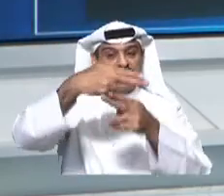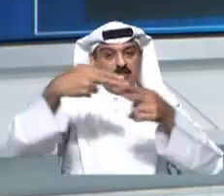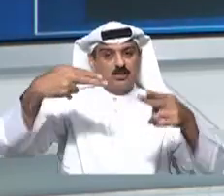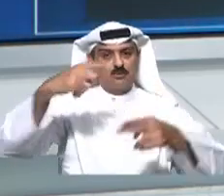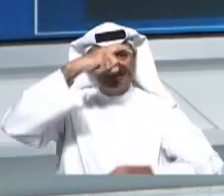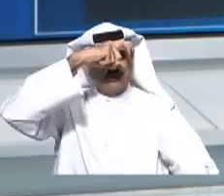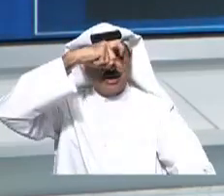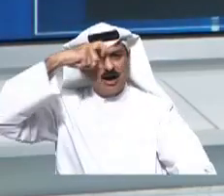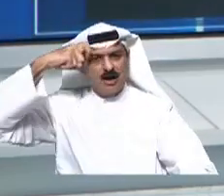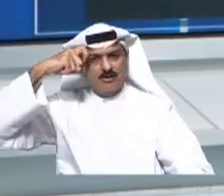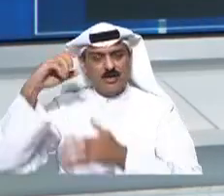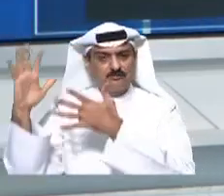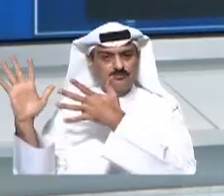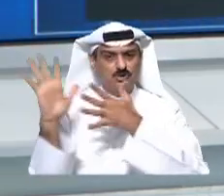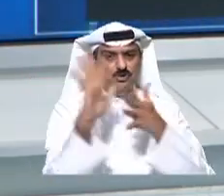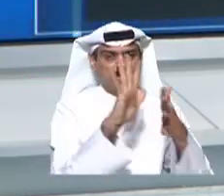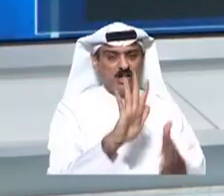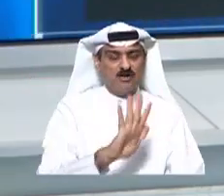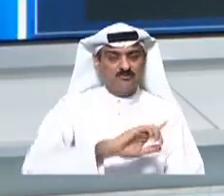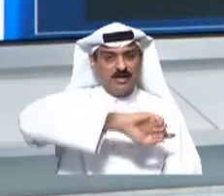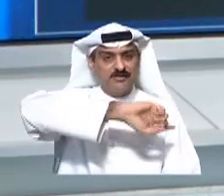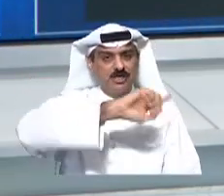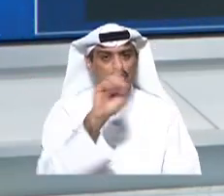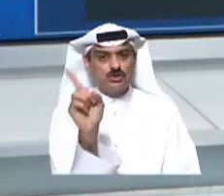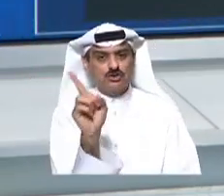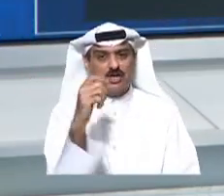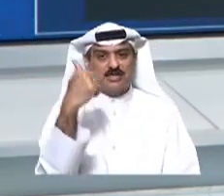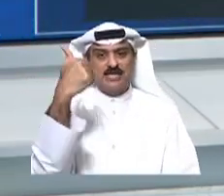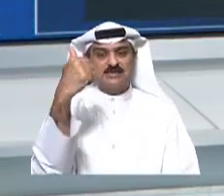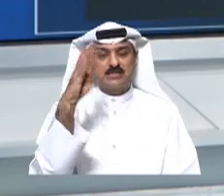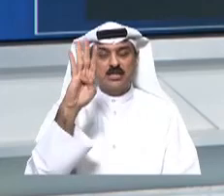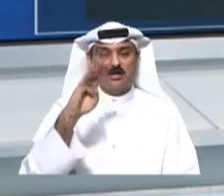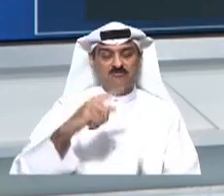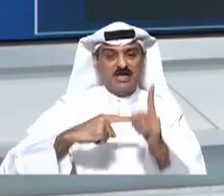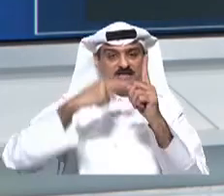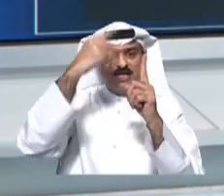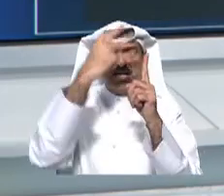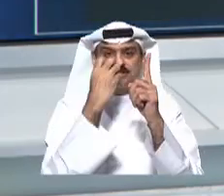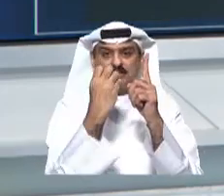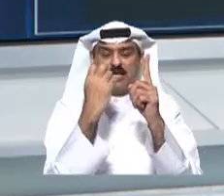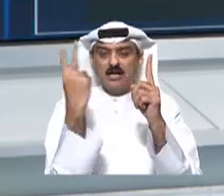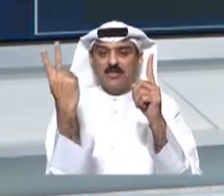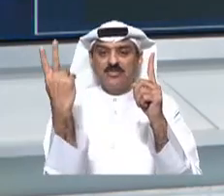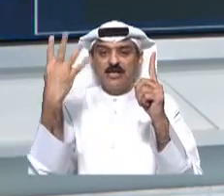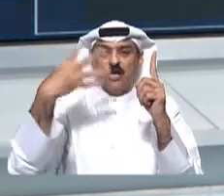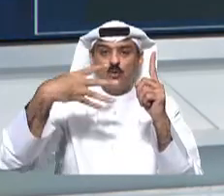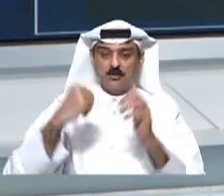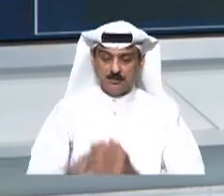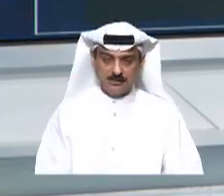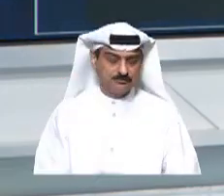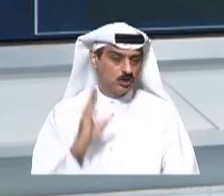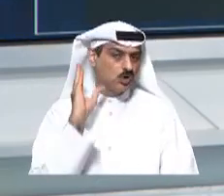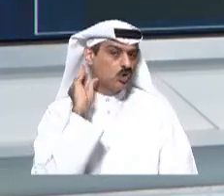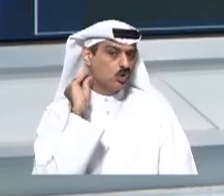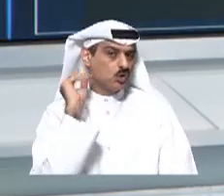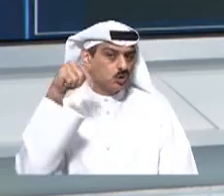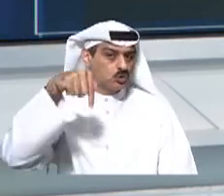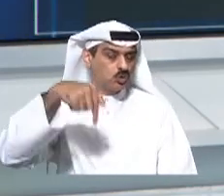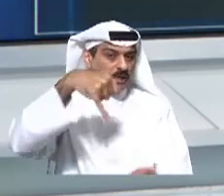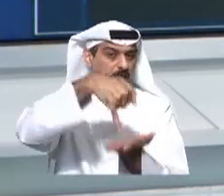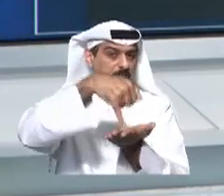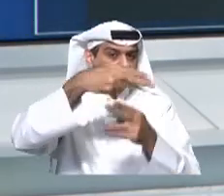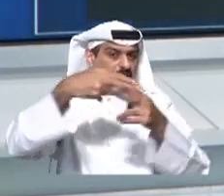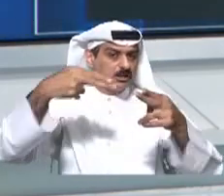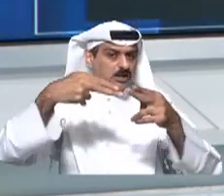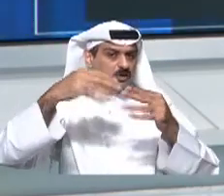ورياح شرقية سرعتها 6 كيلومتر الساعة. درجة الحرارة الحالية 42 درجة مئوية. رطوبة نسبية في مدينة الكويت